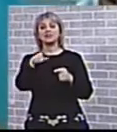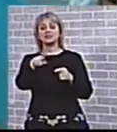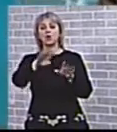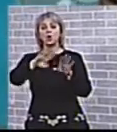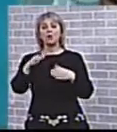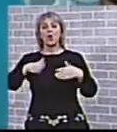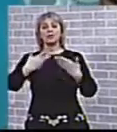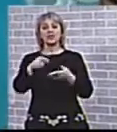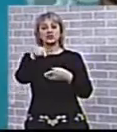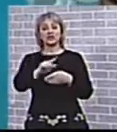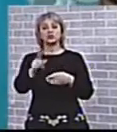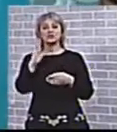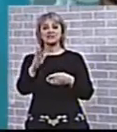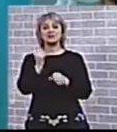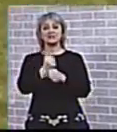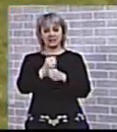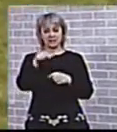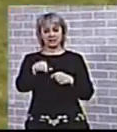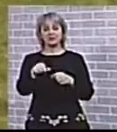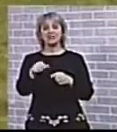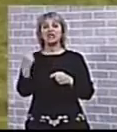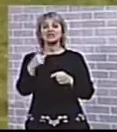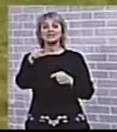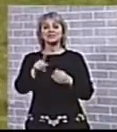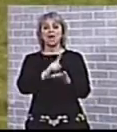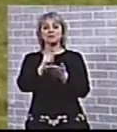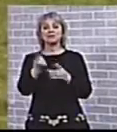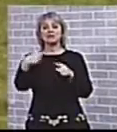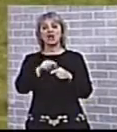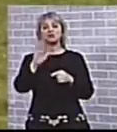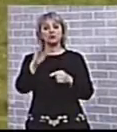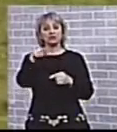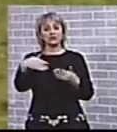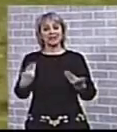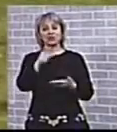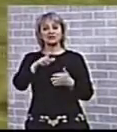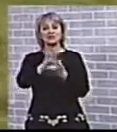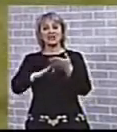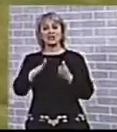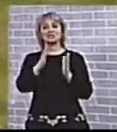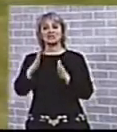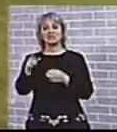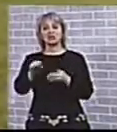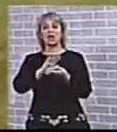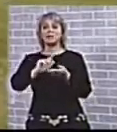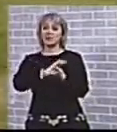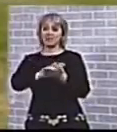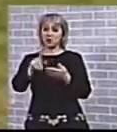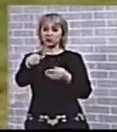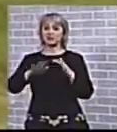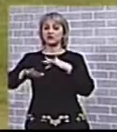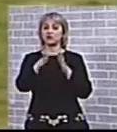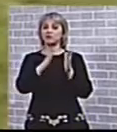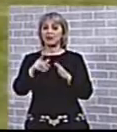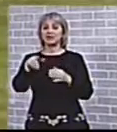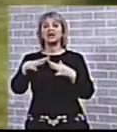по отношению того, что здесь будет сделано. Единственная обязанность, которая ложится на жильцов, в дальнейшем содержать обновленный двор в порядке. Всего